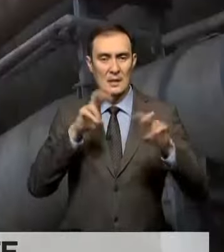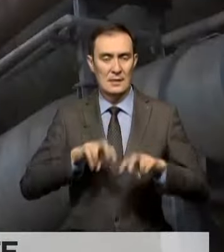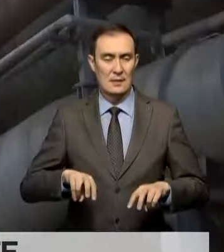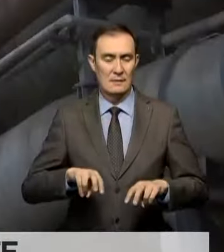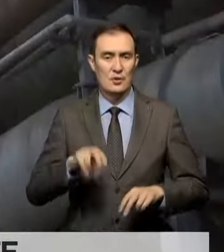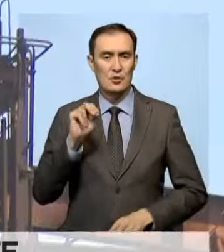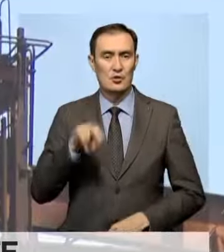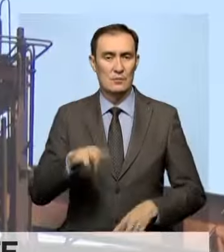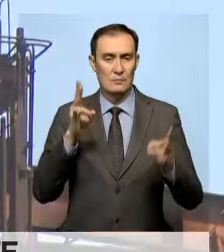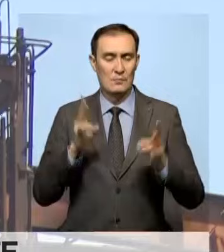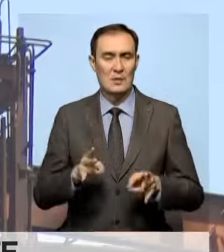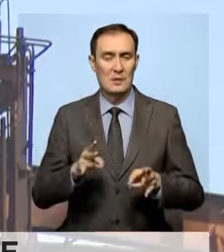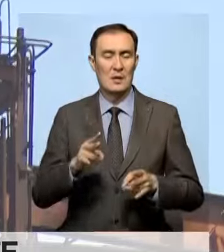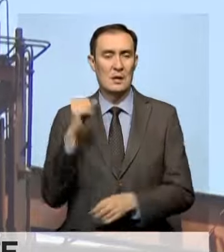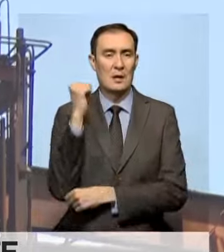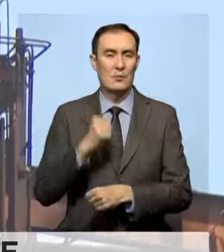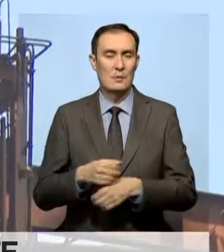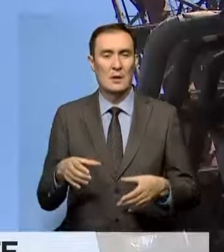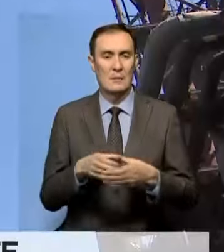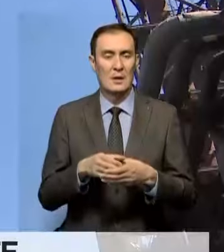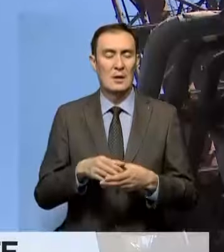расследования несчастного случая с работниками ТО